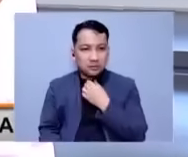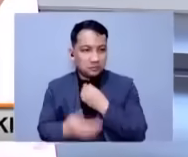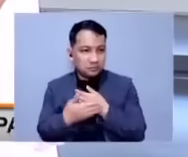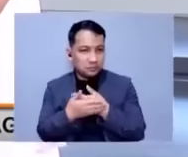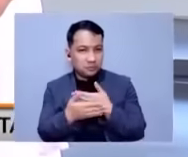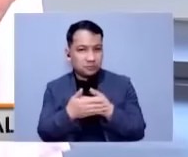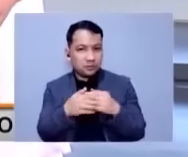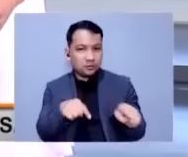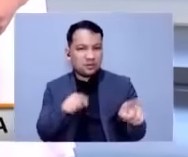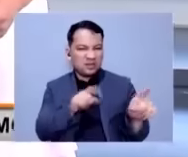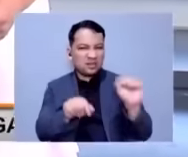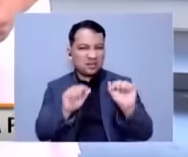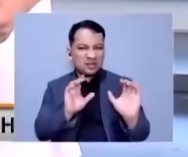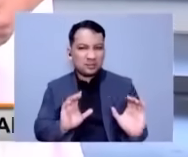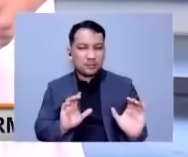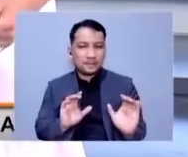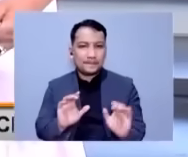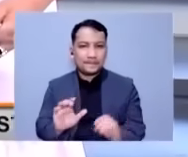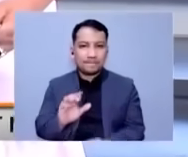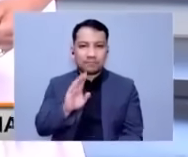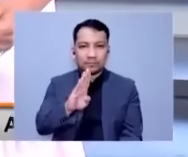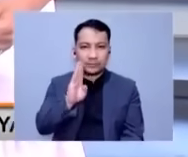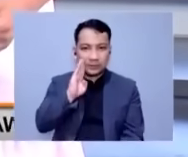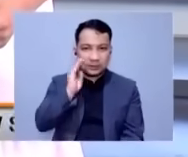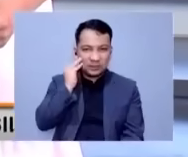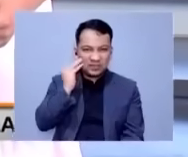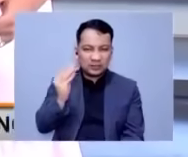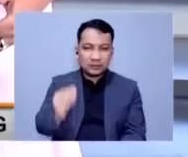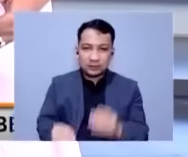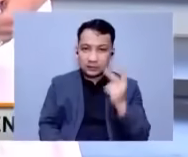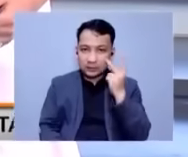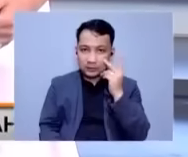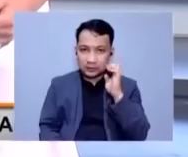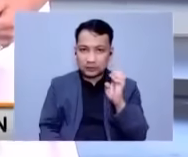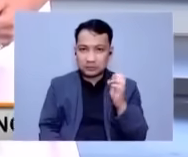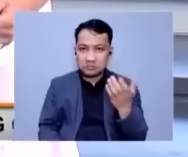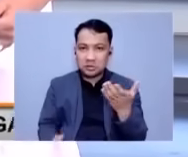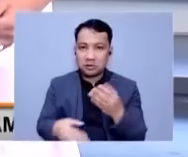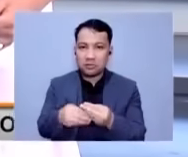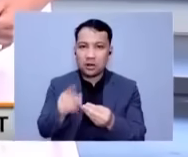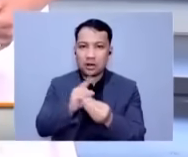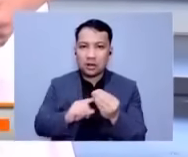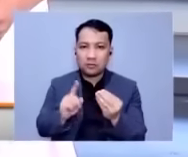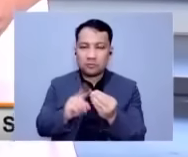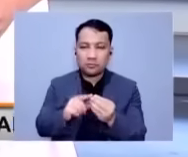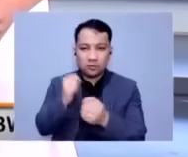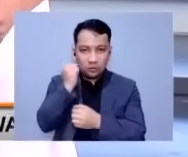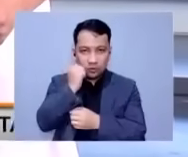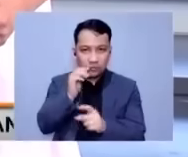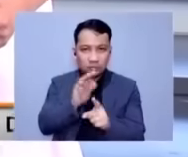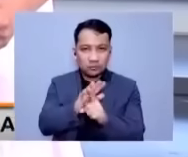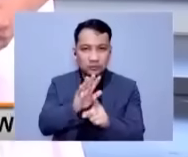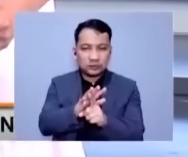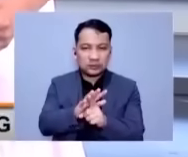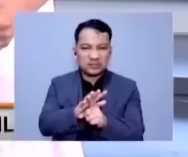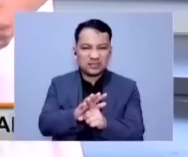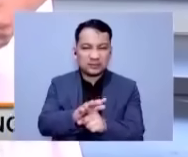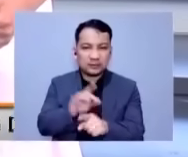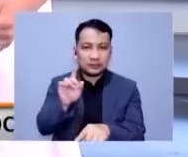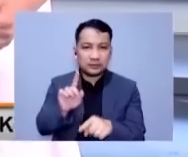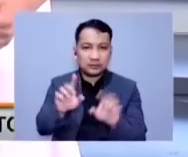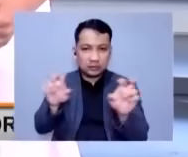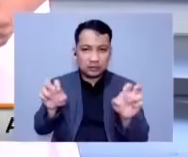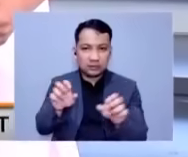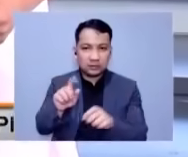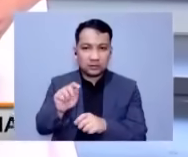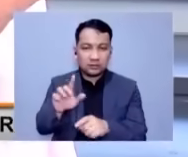mga aktres na sina Bel Mariano at Kayla Estrada dahil sa kanilang laging trending series na Can't Buy Me Love.